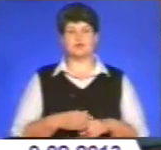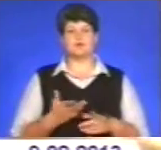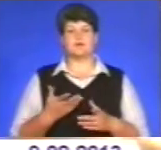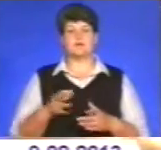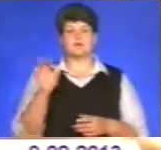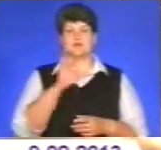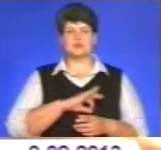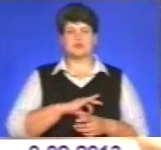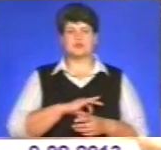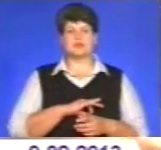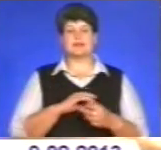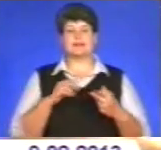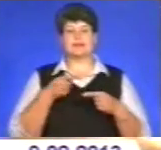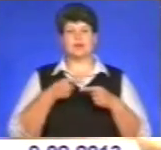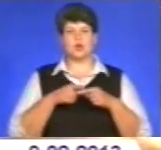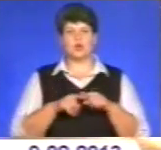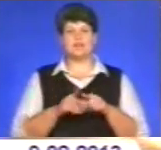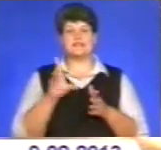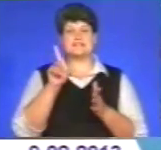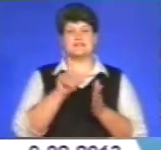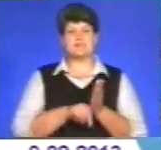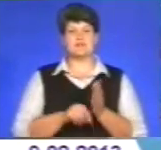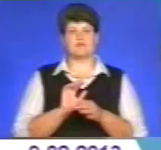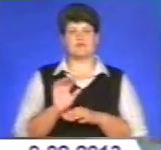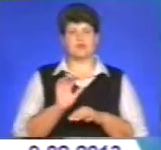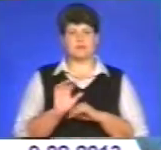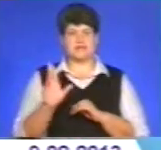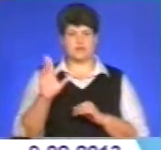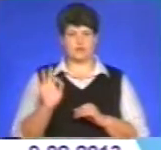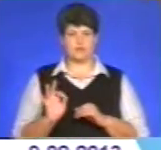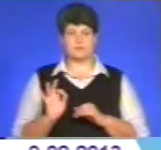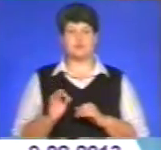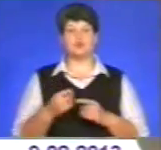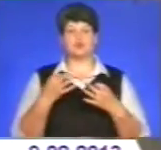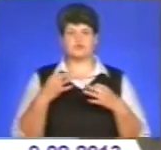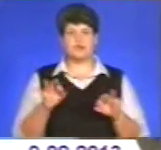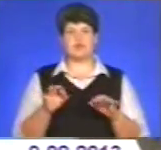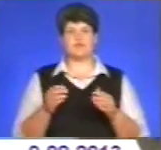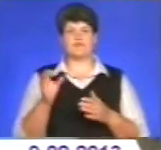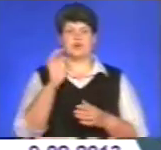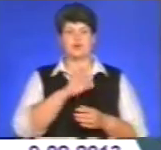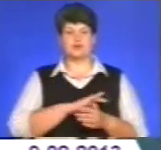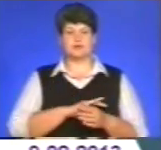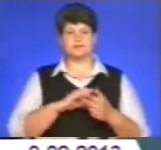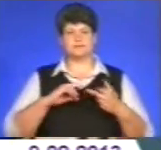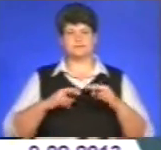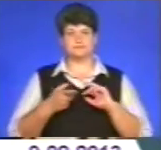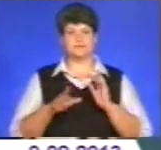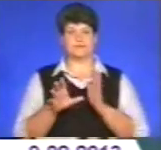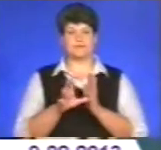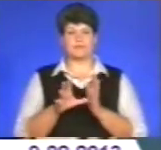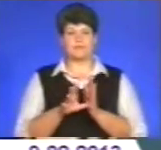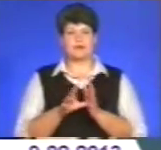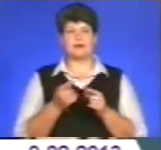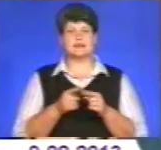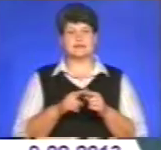на використанні технологій, які здешевлюють виробництво та дозволяють використовувати альтернативні продукти енергії.